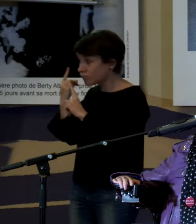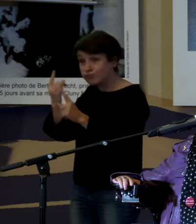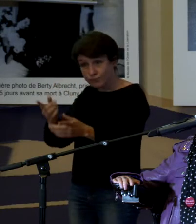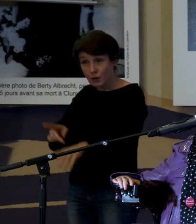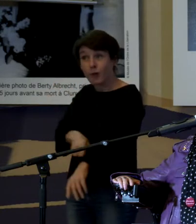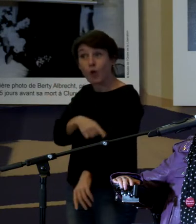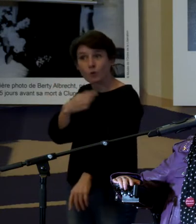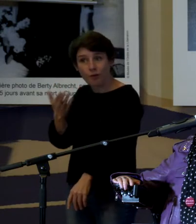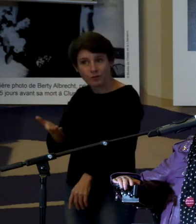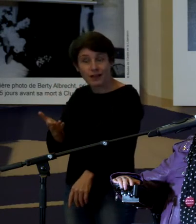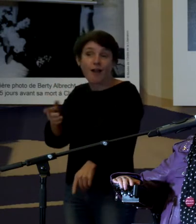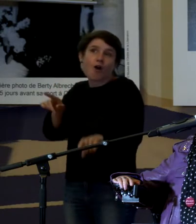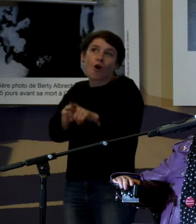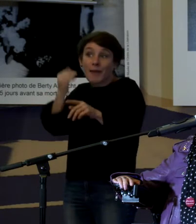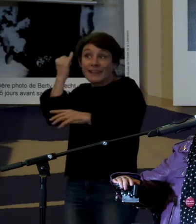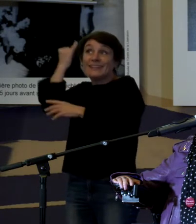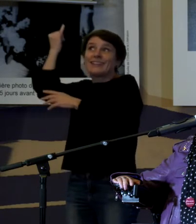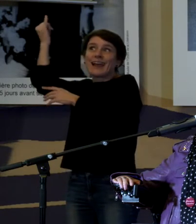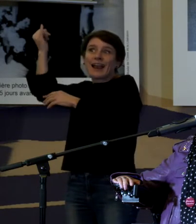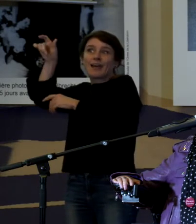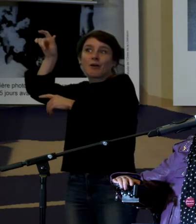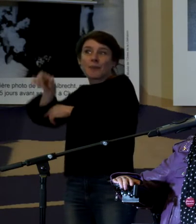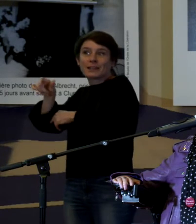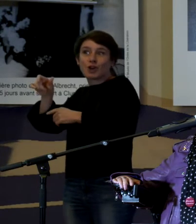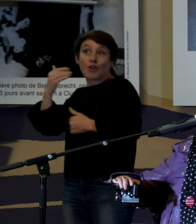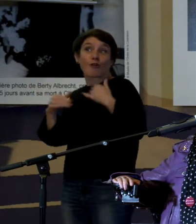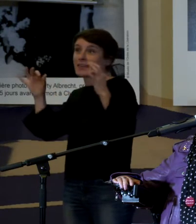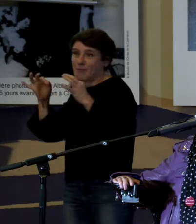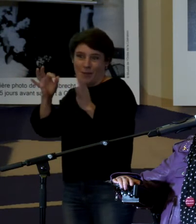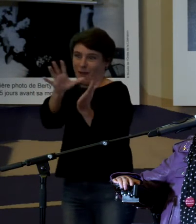idéal qui était l'idéal de la personne valide.